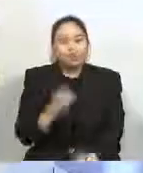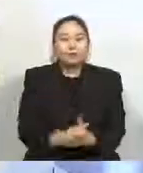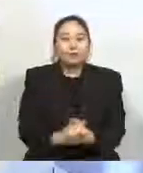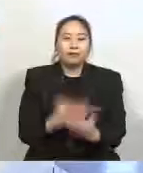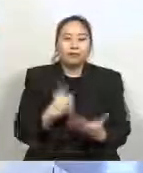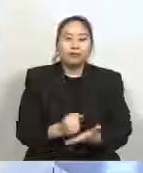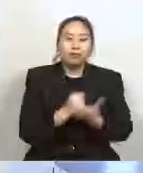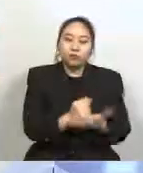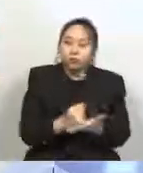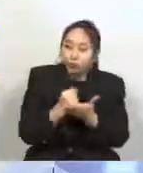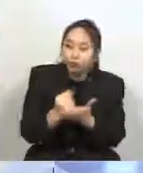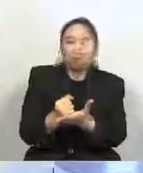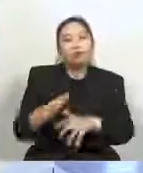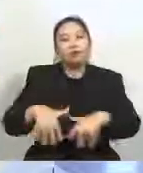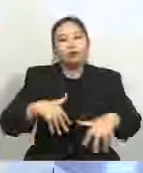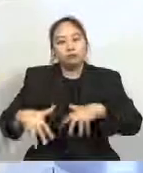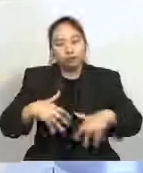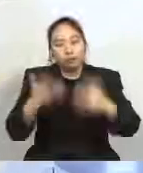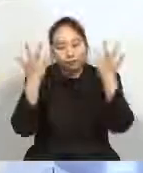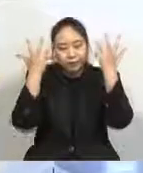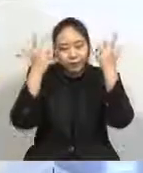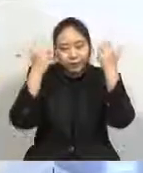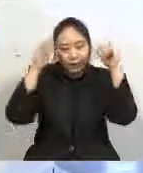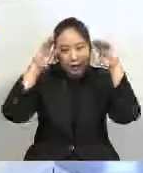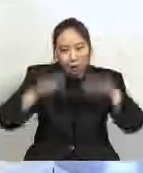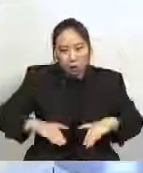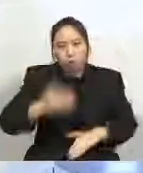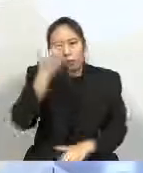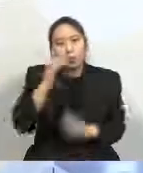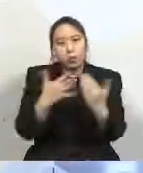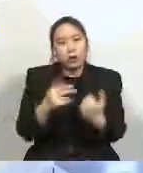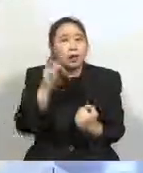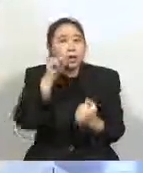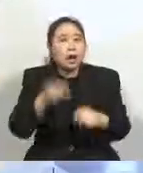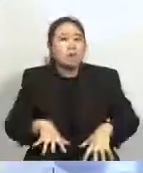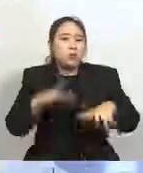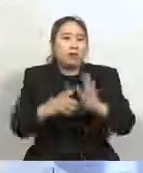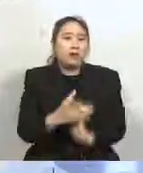ช่วยสร้างความผ่อนคลายให้กับผู้ประสบอุทกภัยเพราะว่าน้ำท่วมเนี่ยแ